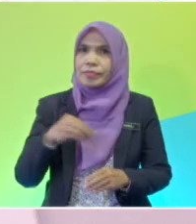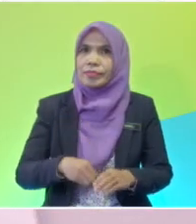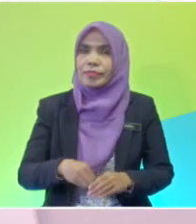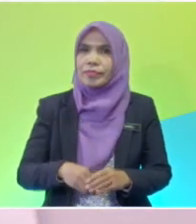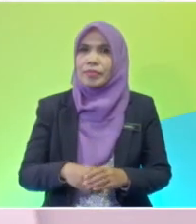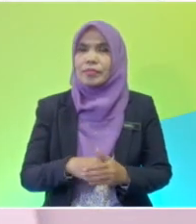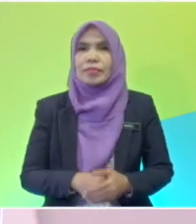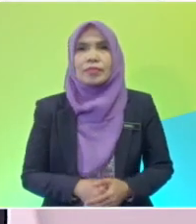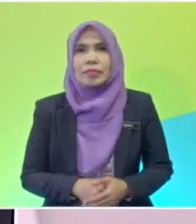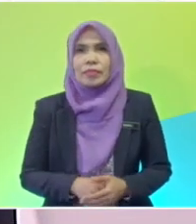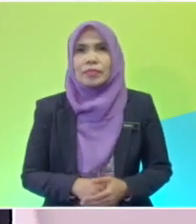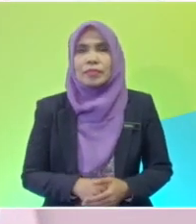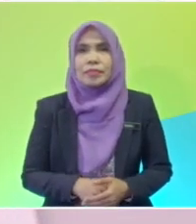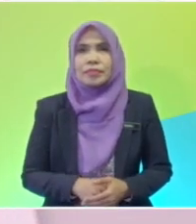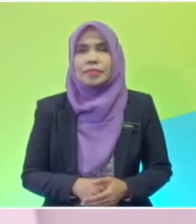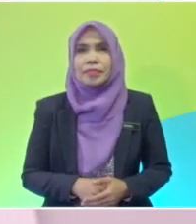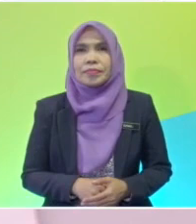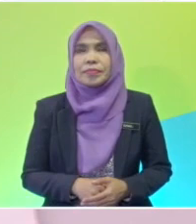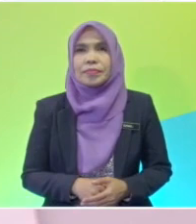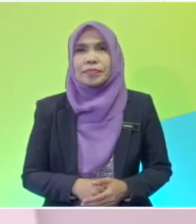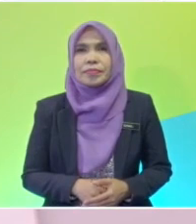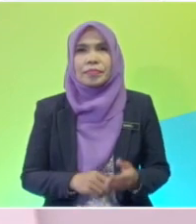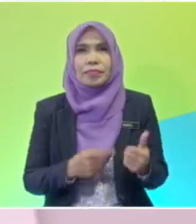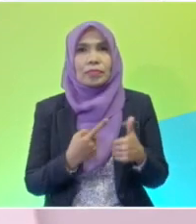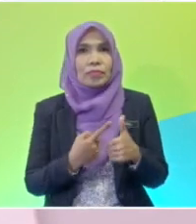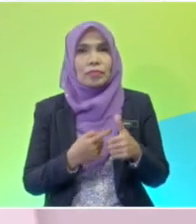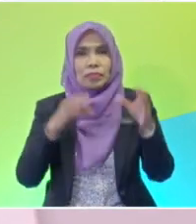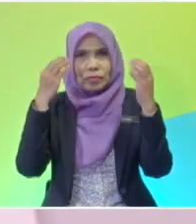individu mungkin baik kita mulaikan dengan guru bagaimana